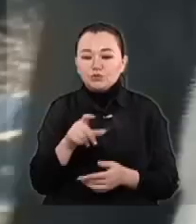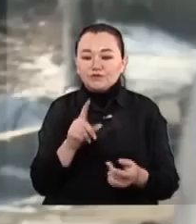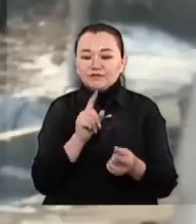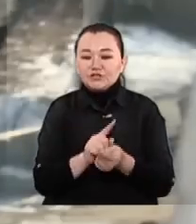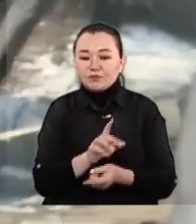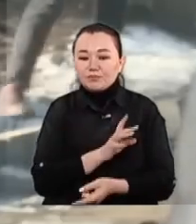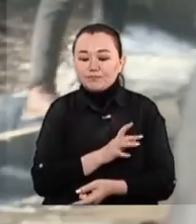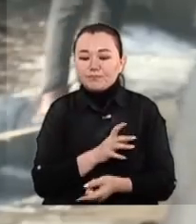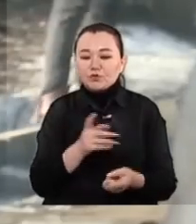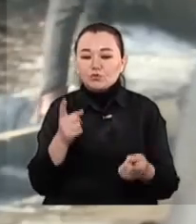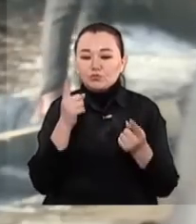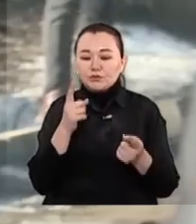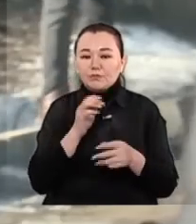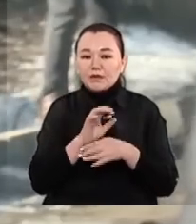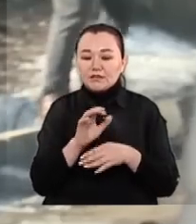кездесіпті.